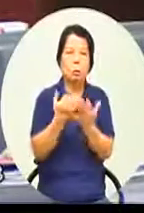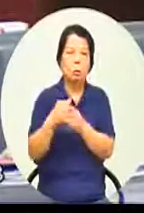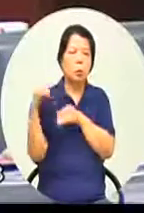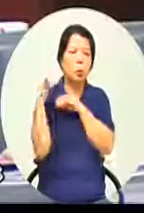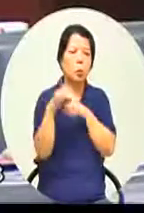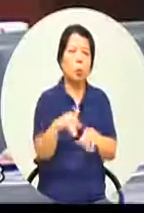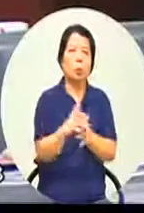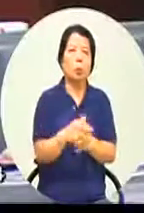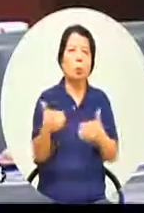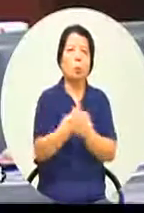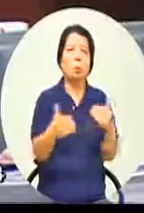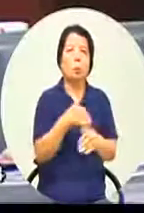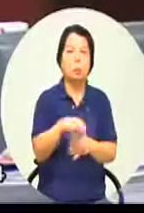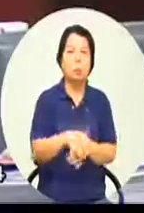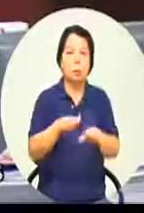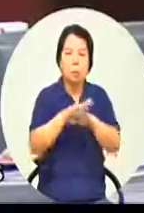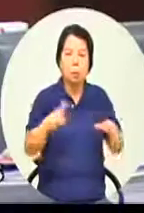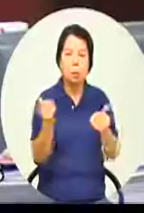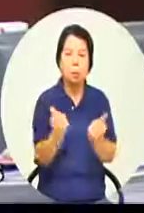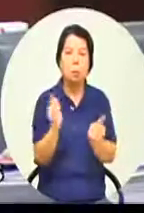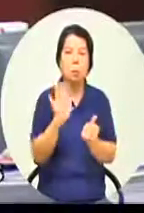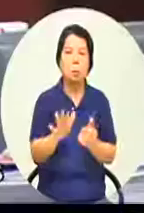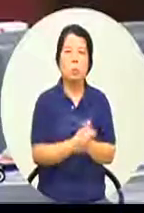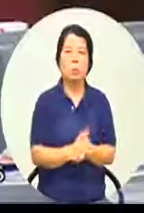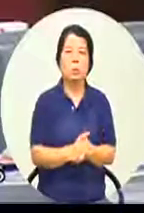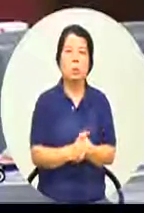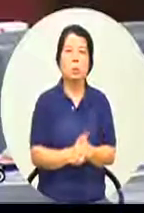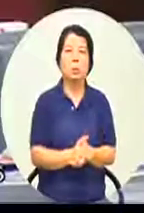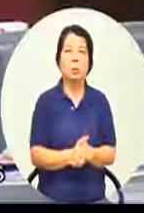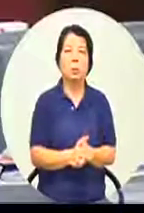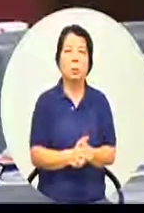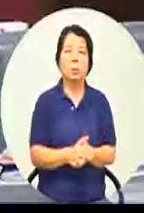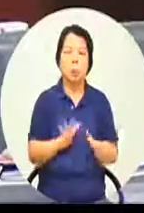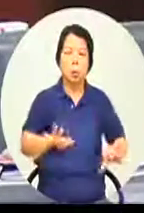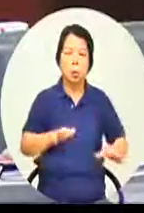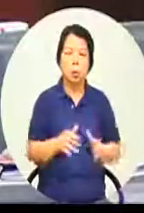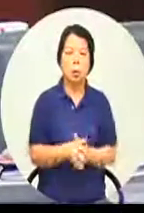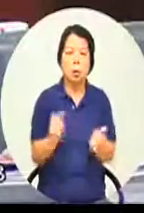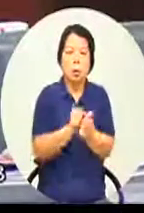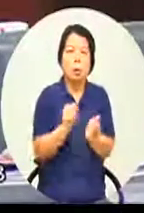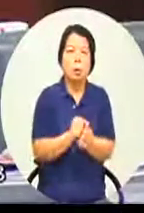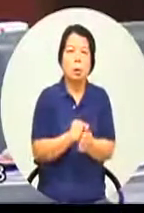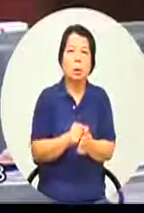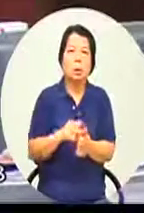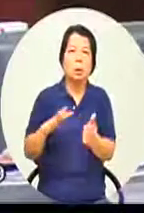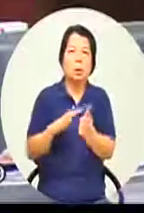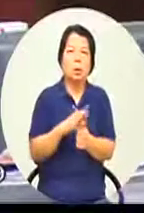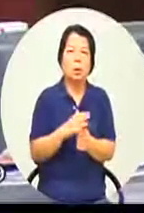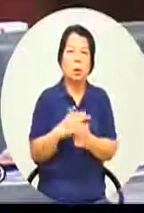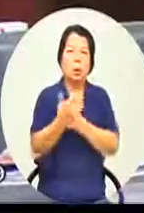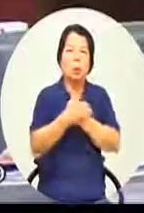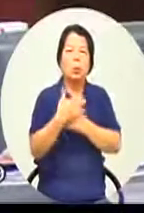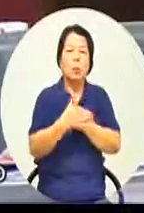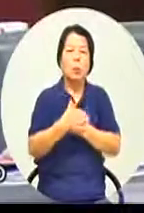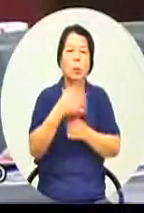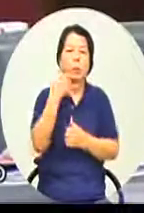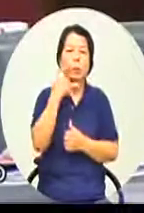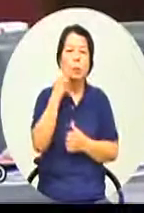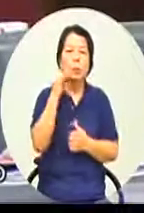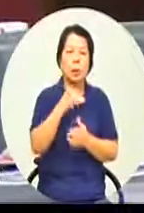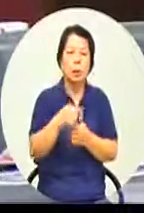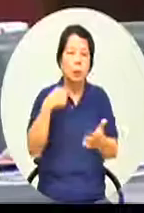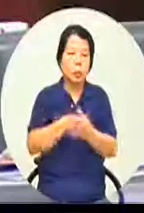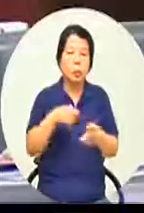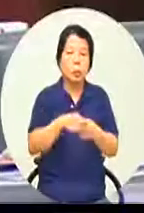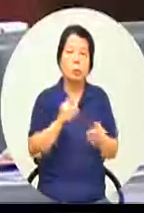交通上的安全问题就凸显出来，然后都是靠学校的导护妈妈还有一些志工来帮忙协